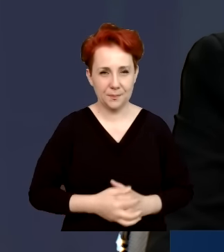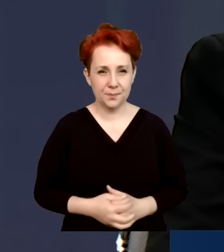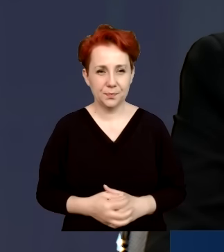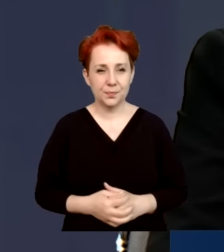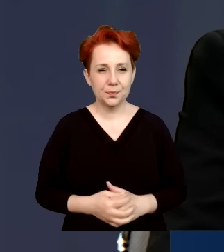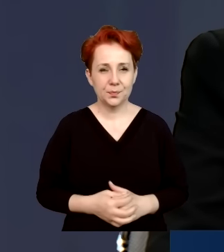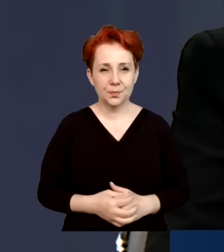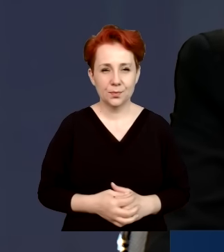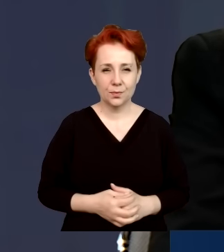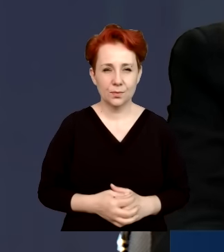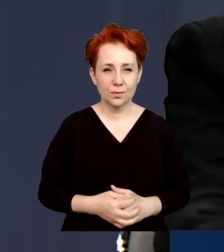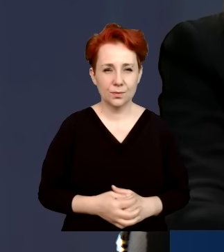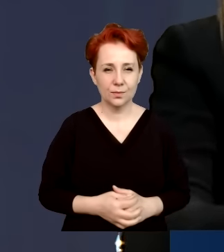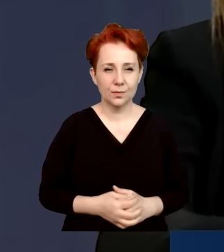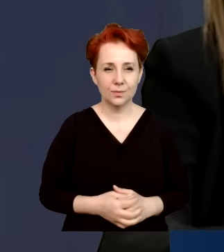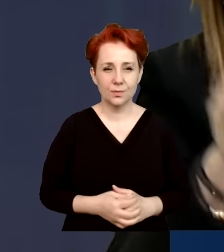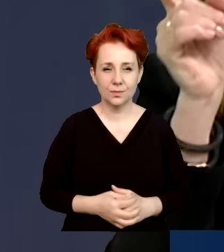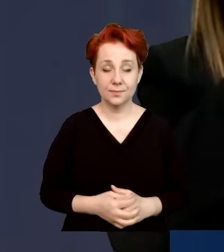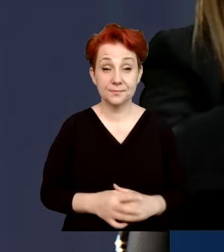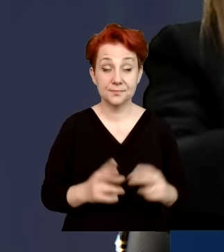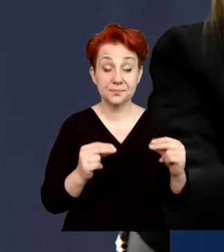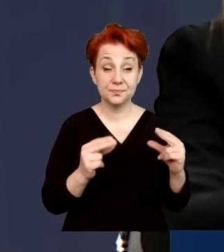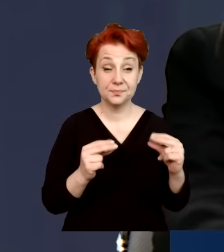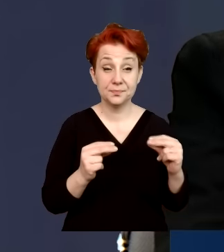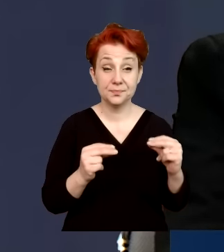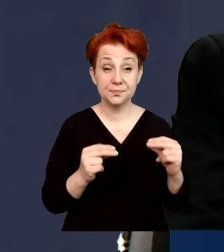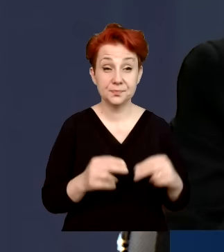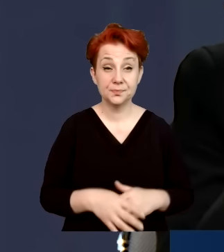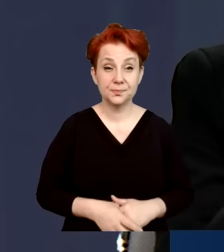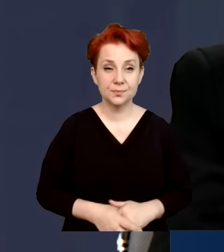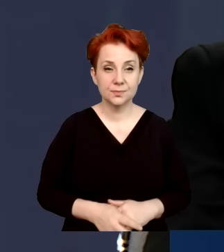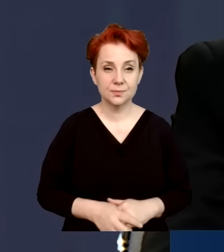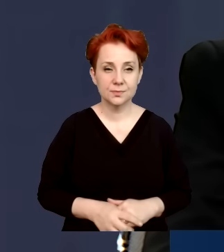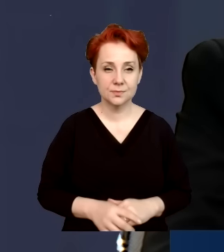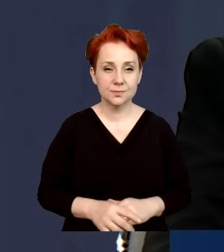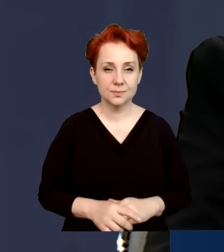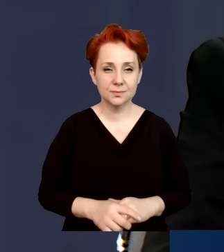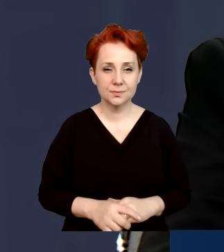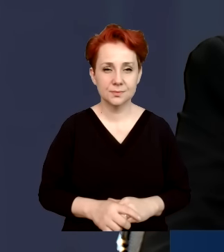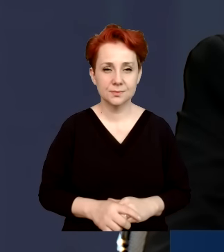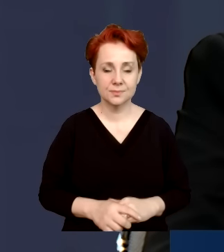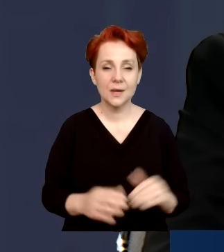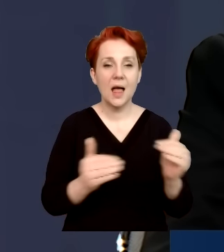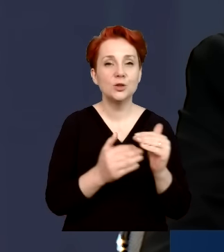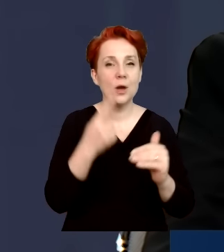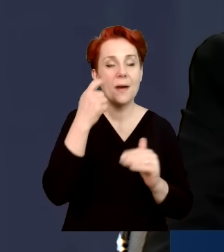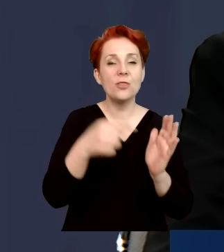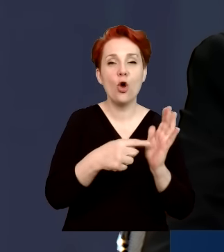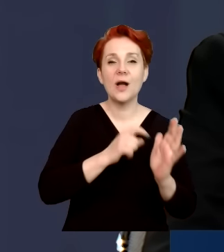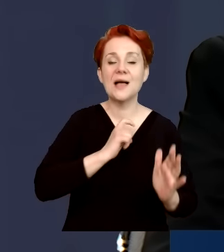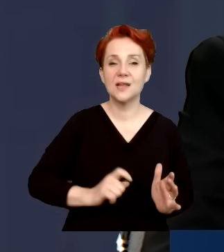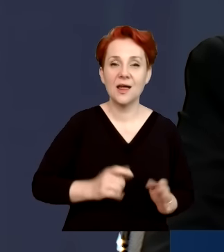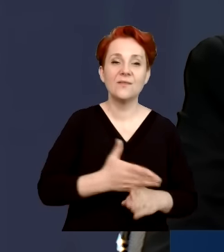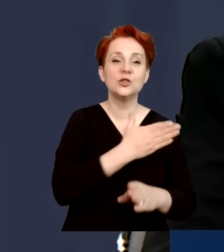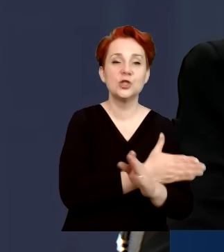teraz obsługuje kancelarii. Media no teraz publiczne tak, zresztą. Że wtedy nie, ale też musimy pamiętać o tym, listopada, co to jest to za kancelaria. Nie. Ta kancelaria wcześniej obsługiwała Nord